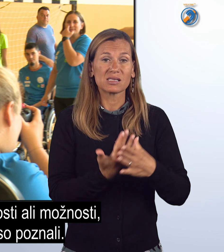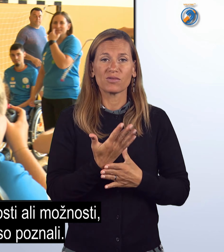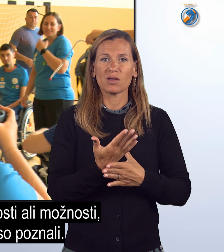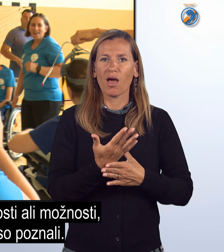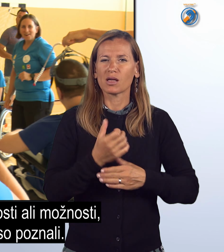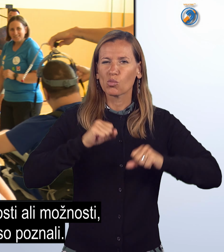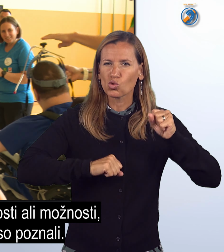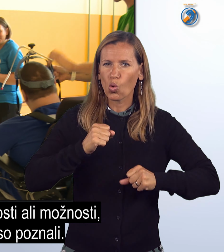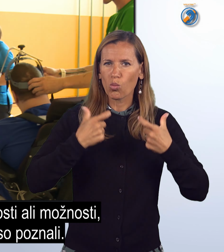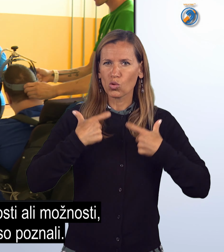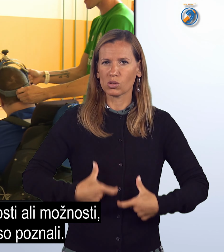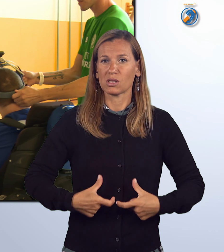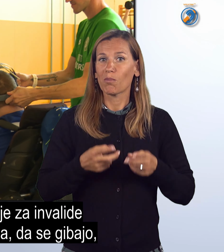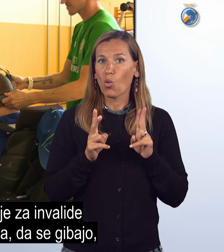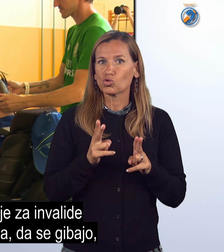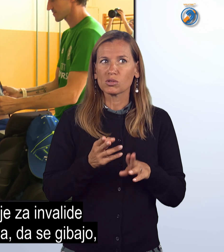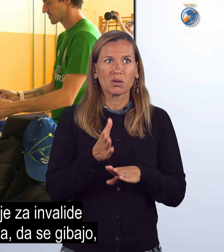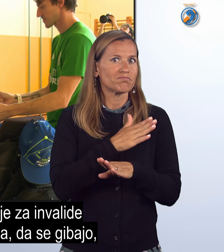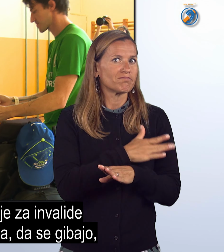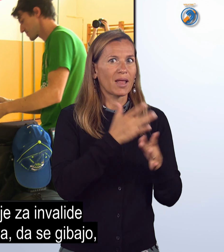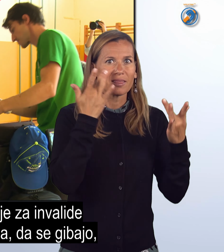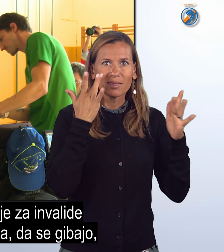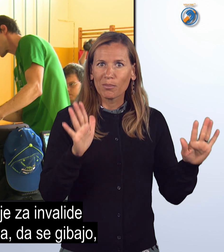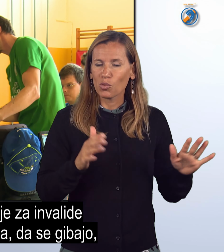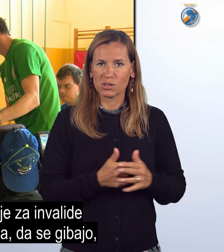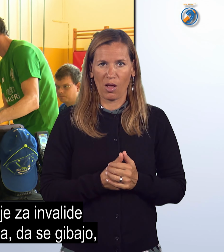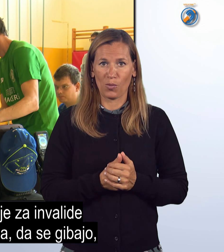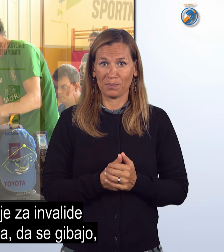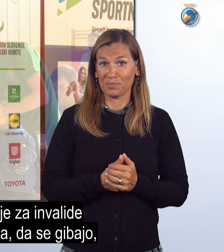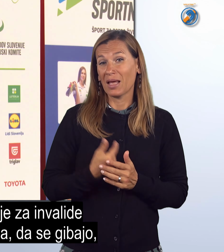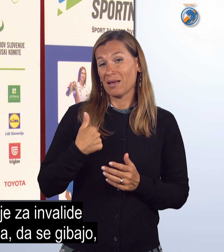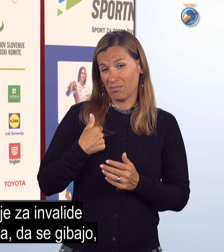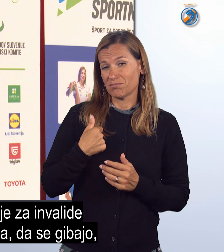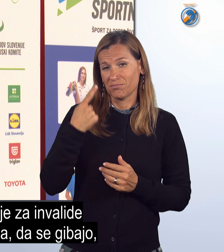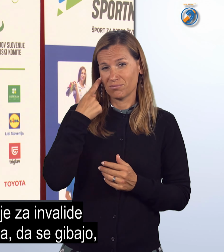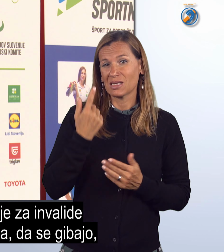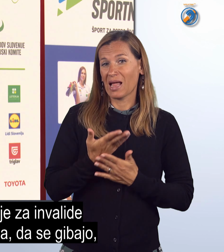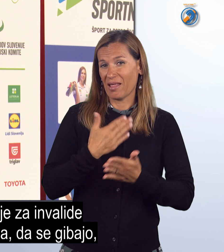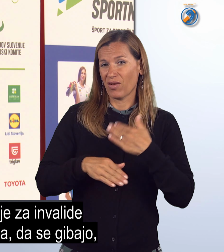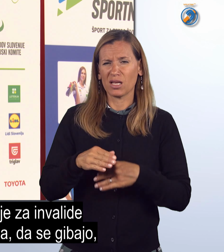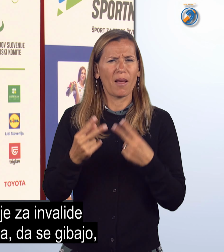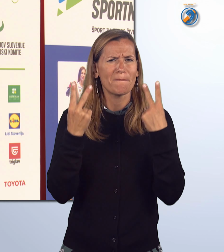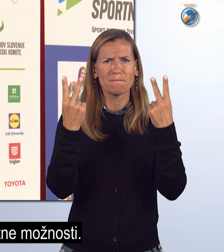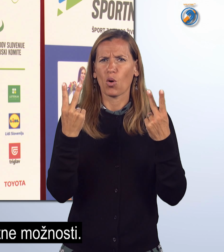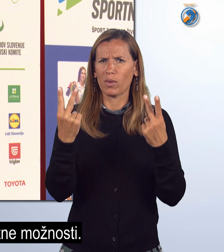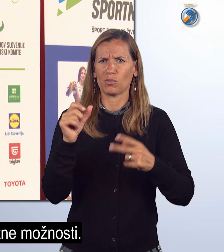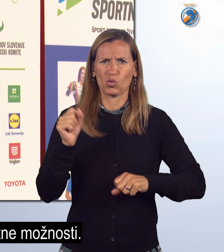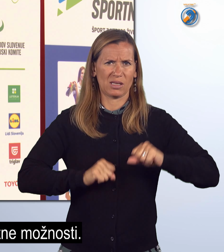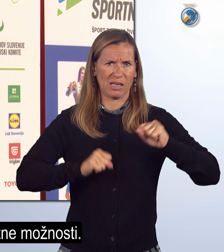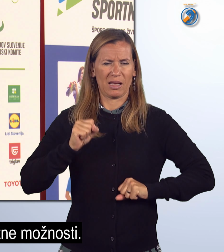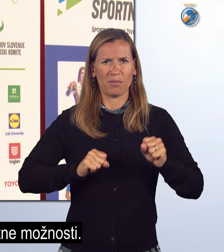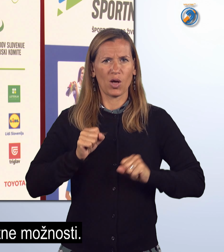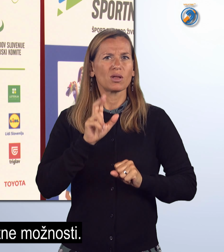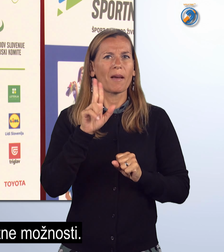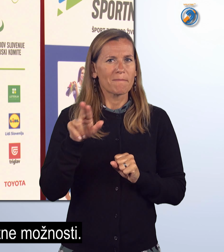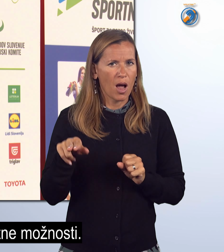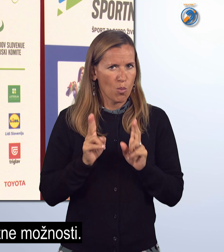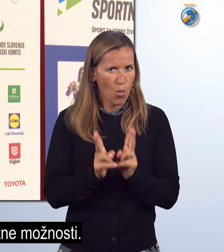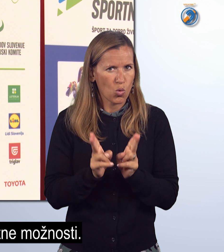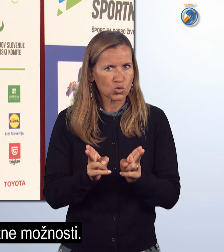jih prej v bistvu niso poznali. Jaz verjamem, da je za invalide ključnega pomena, da se gibajo, da imajo to vrstne